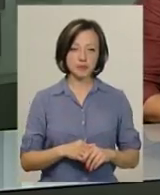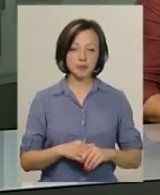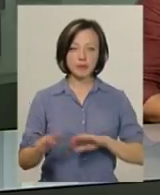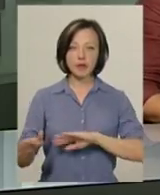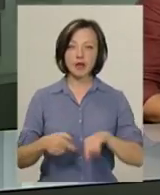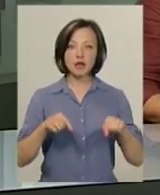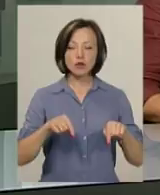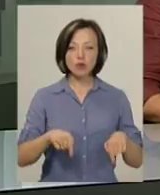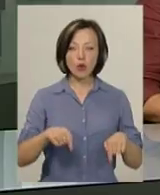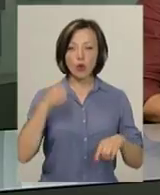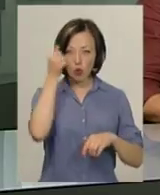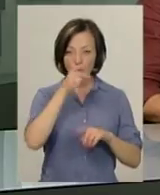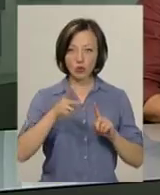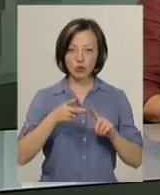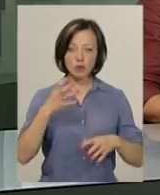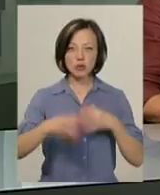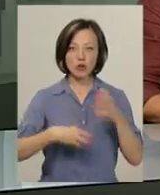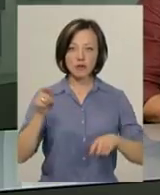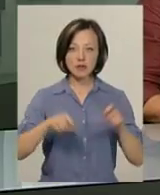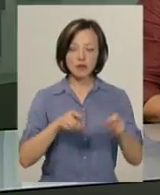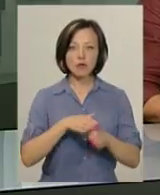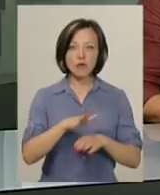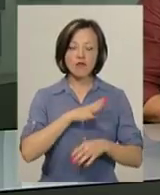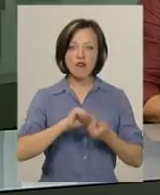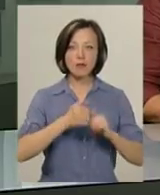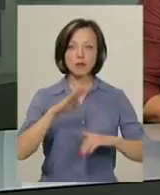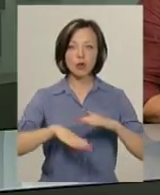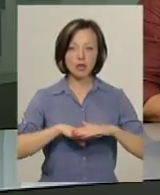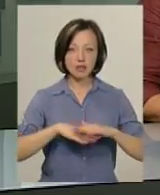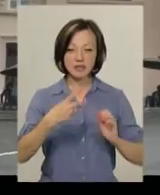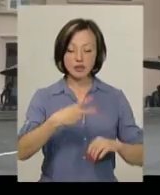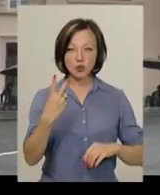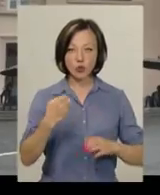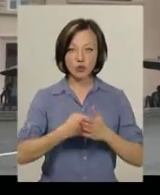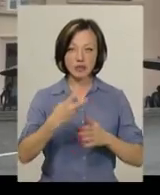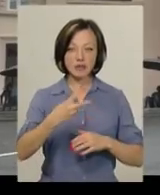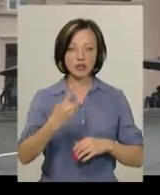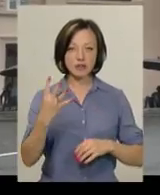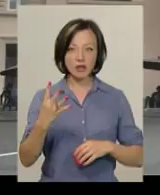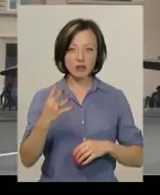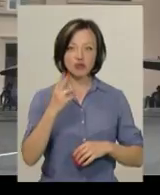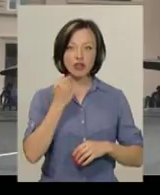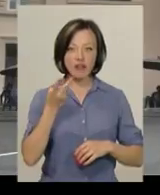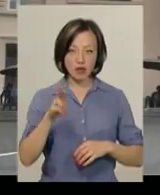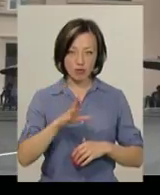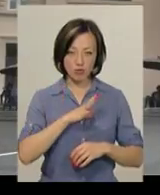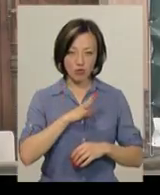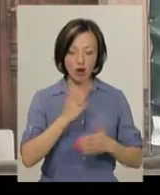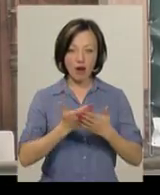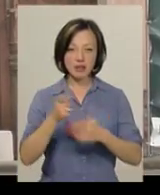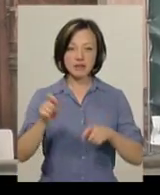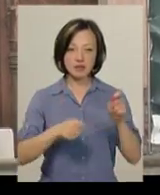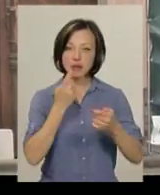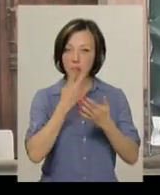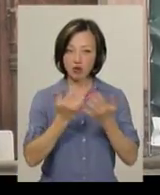Цього року другий міжнародний кінофестиваль «Бруківка» відбувався у Кам'янці-Подільському з 22 до 24 червня. Кадри з фестивалю